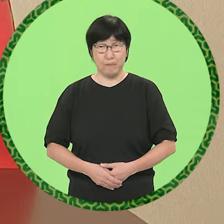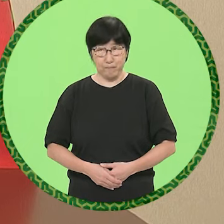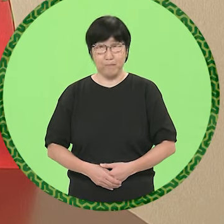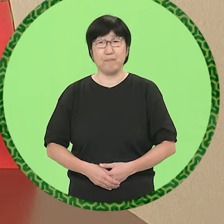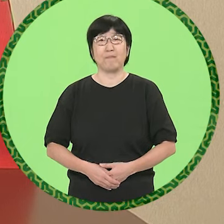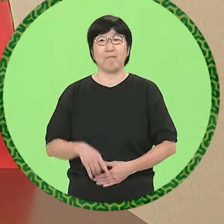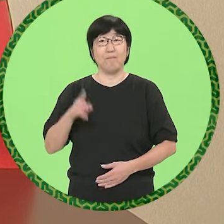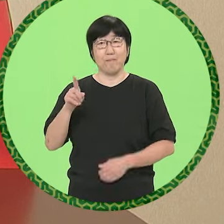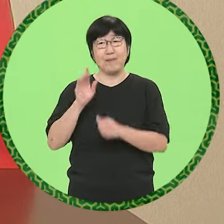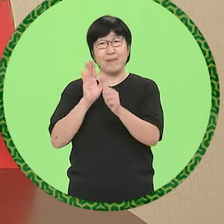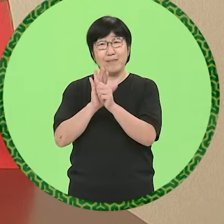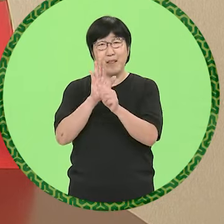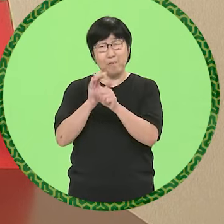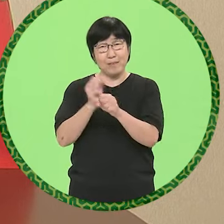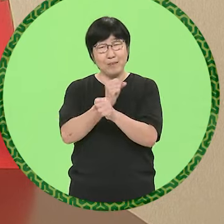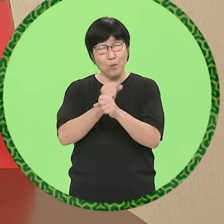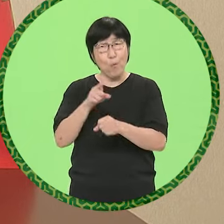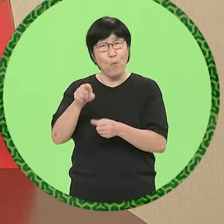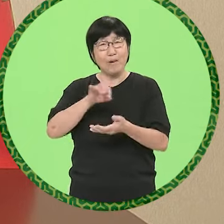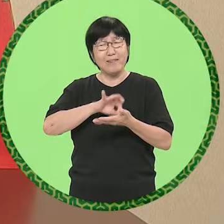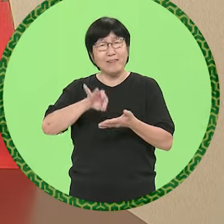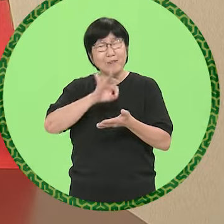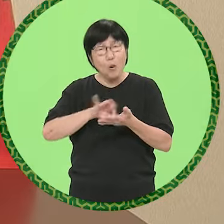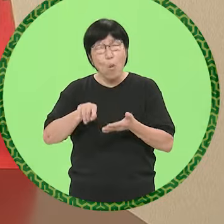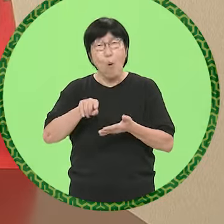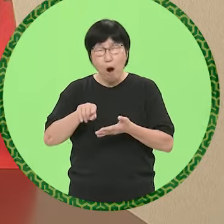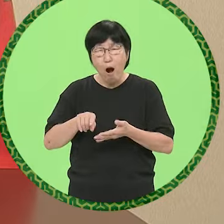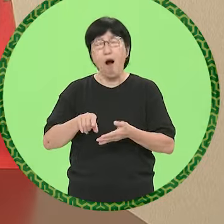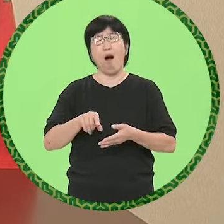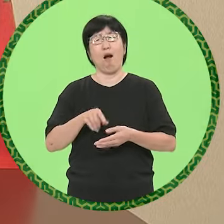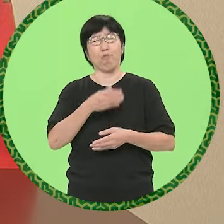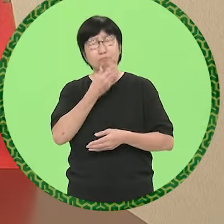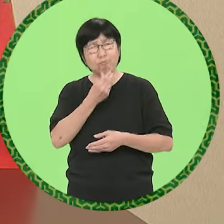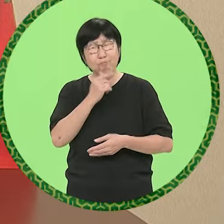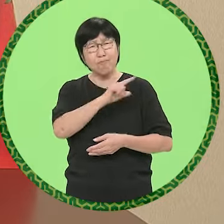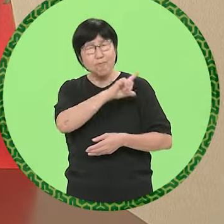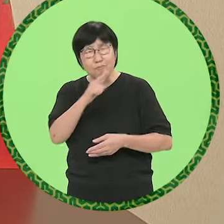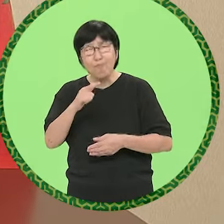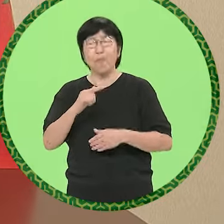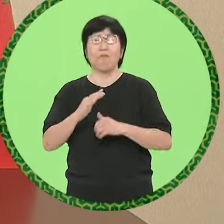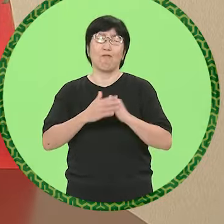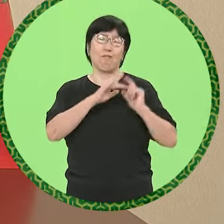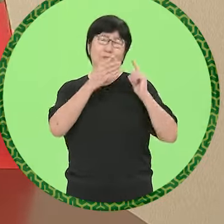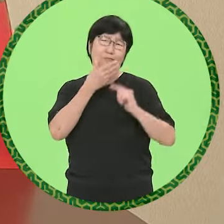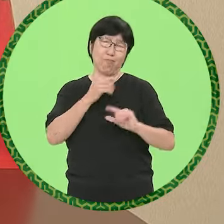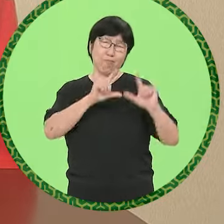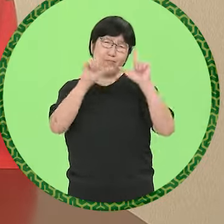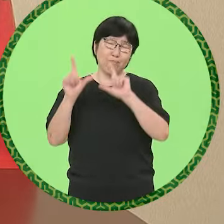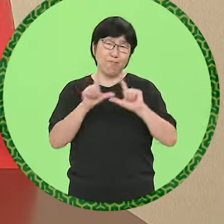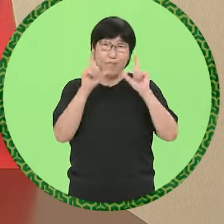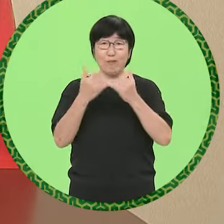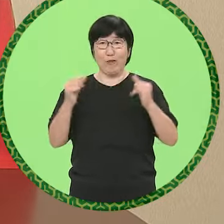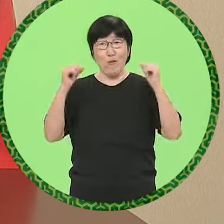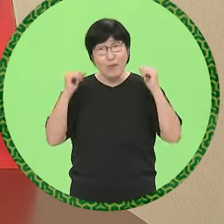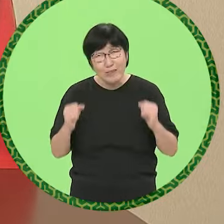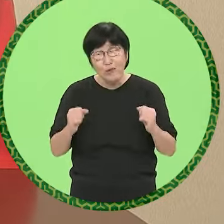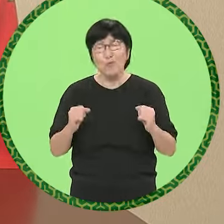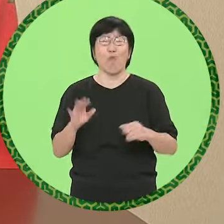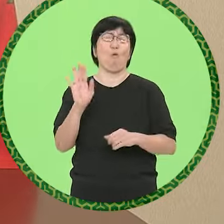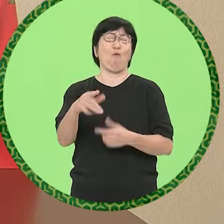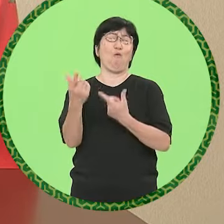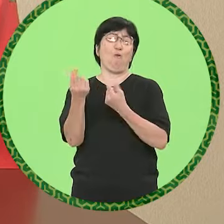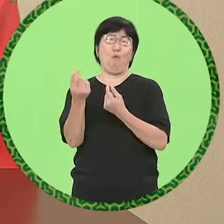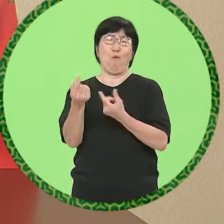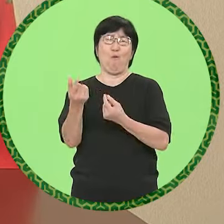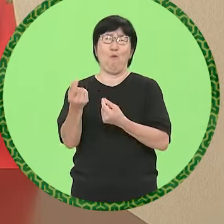安永ご一家は3世代同居近居支援事業を利用して幸せに暮らしておるのじゃな。 そ